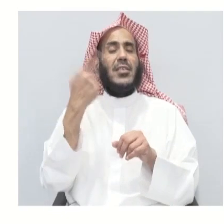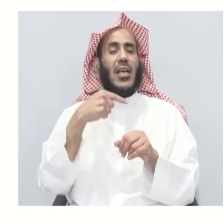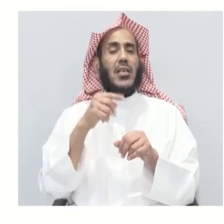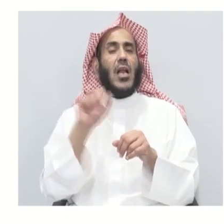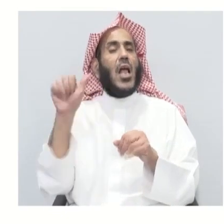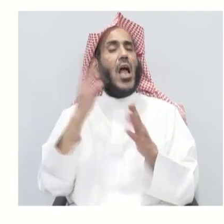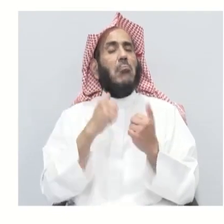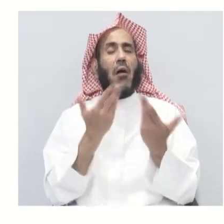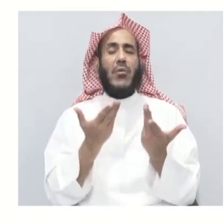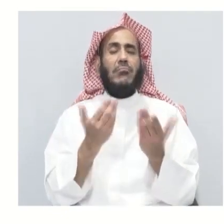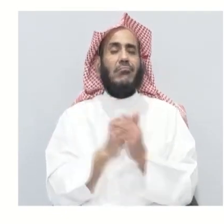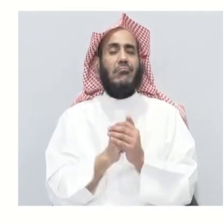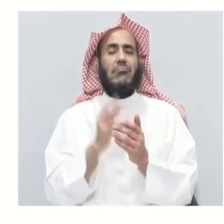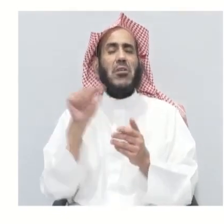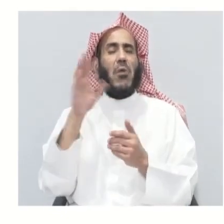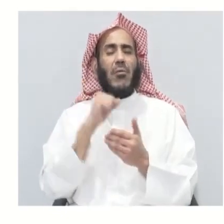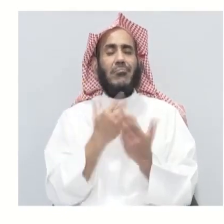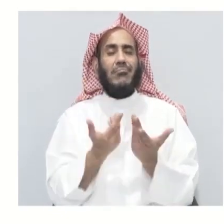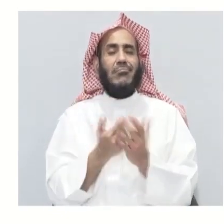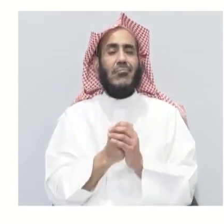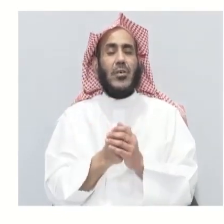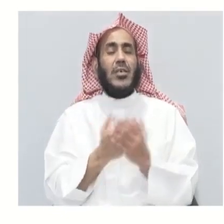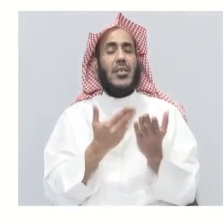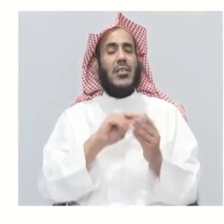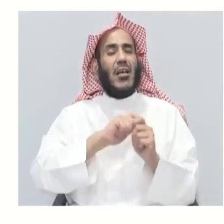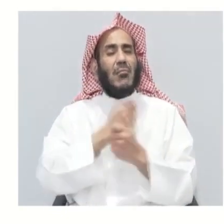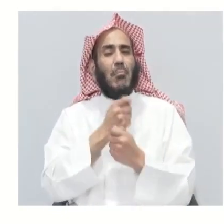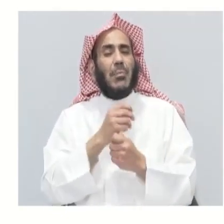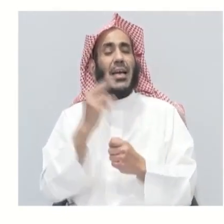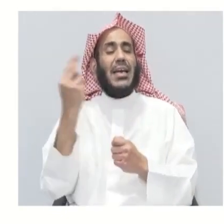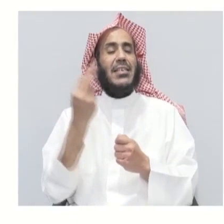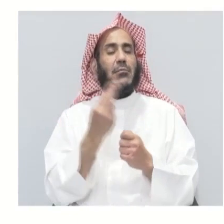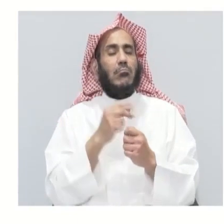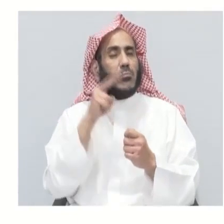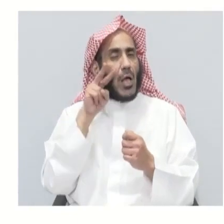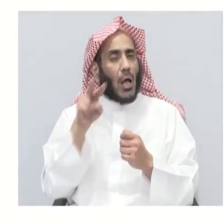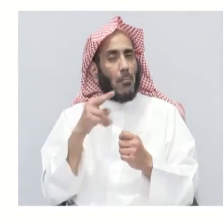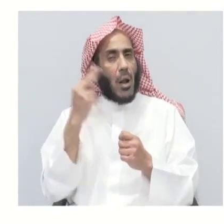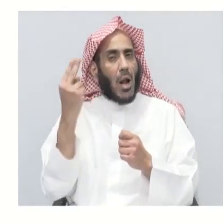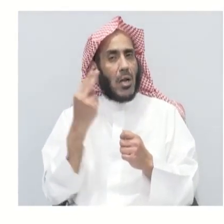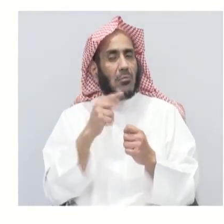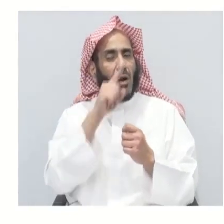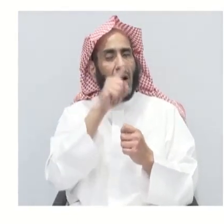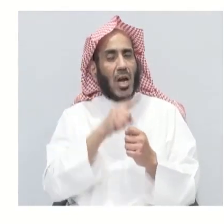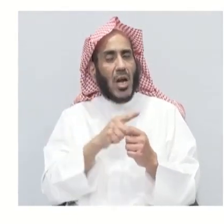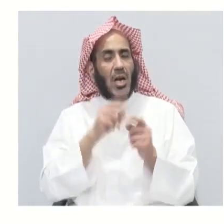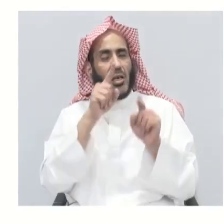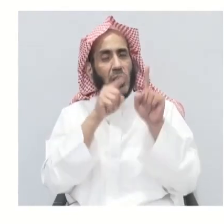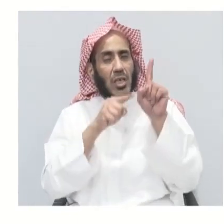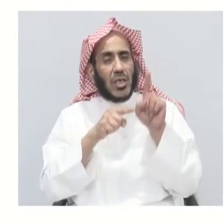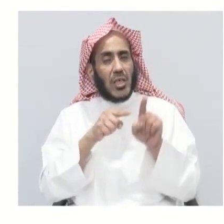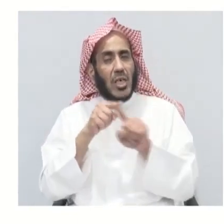اين هي لا توجد غير موجوده لكن نستعيض عنها بوجود رسم تامل الرسم الرسم البياني وبه خط